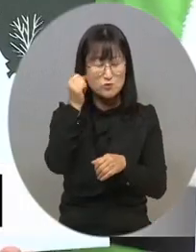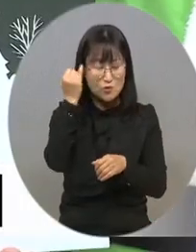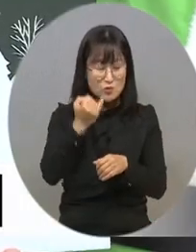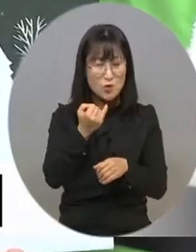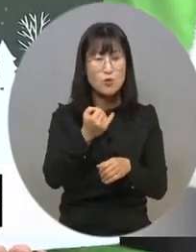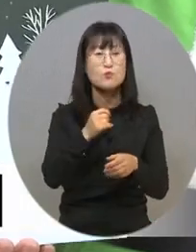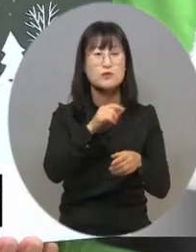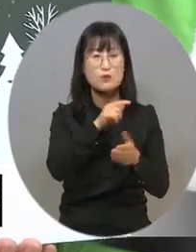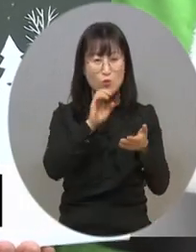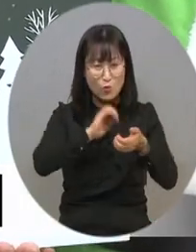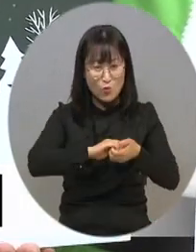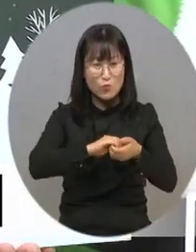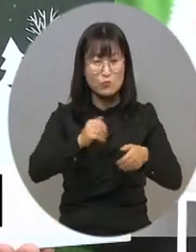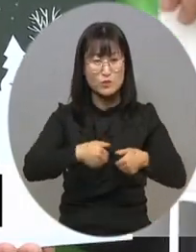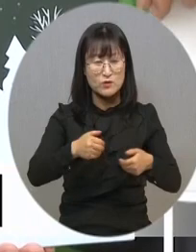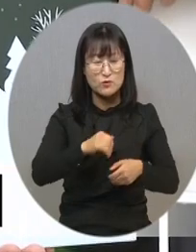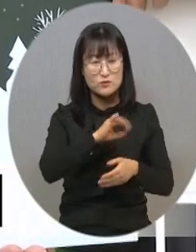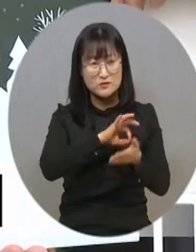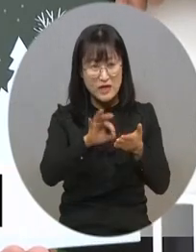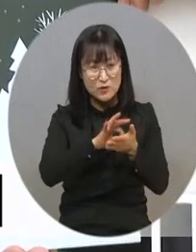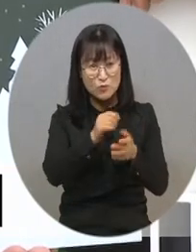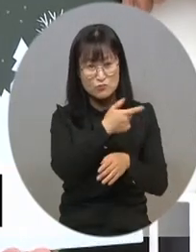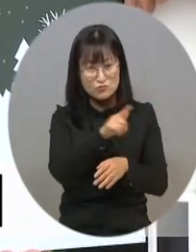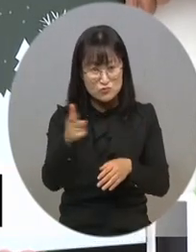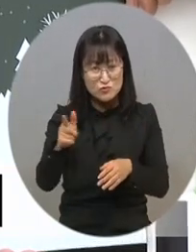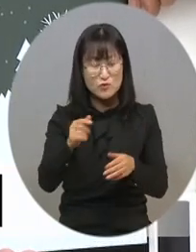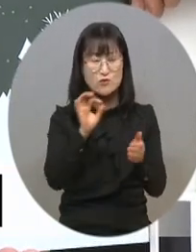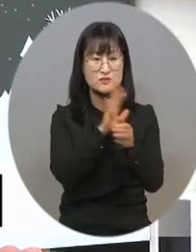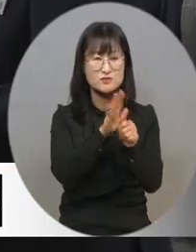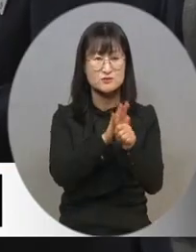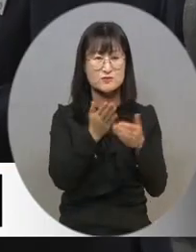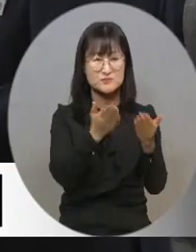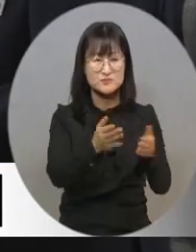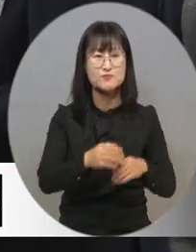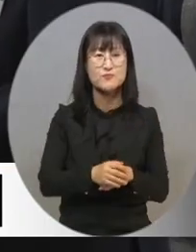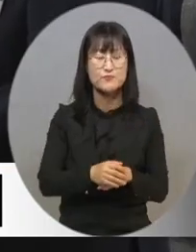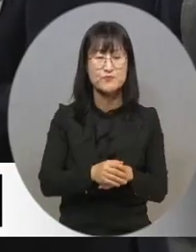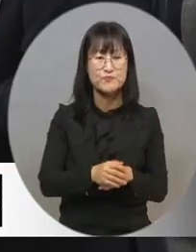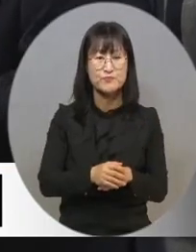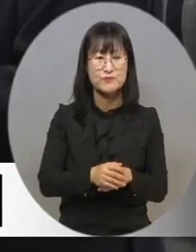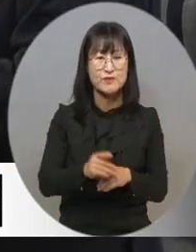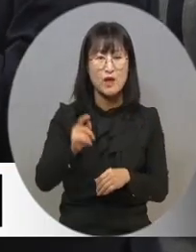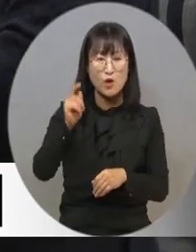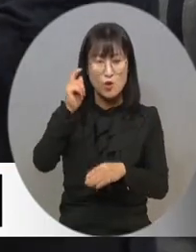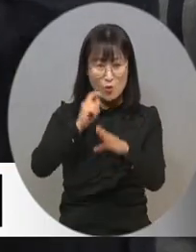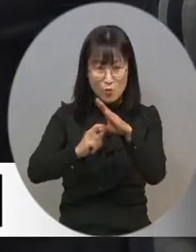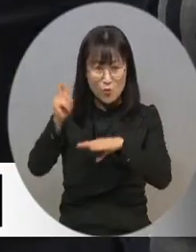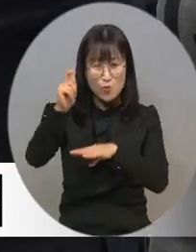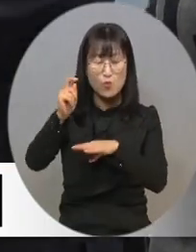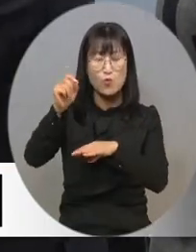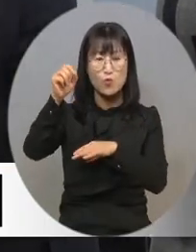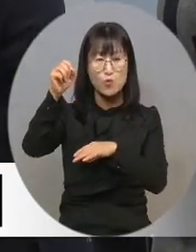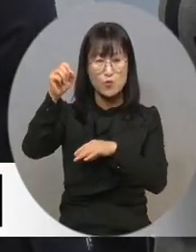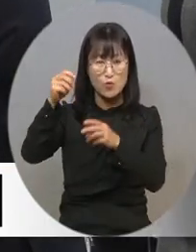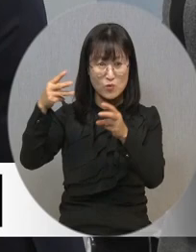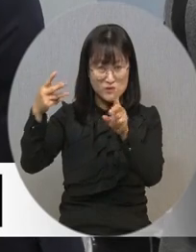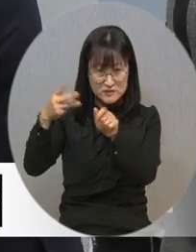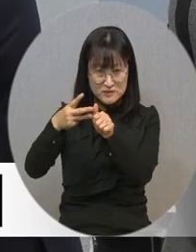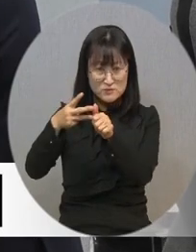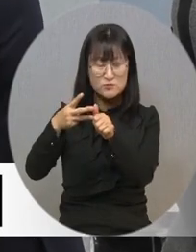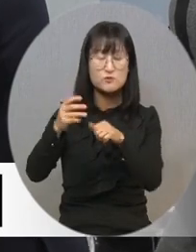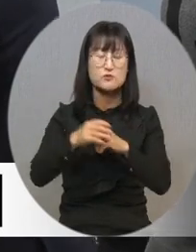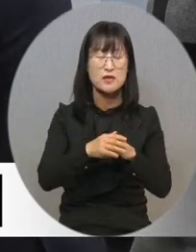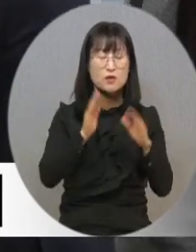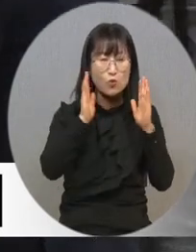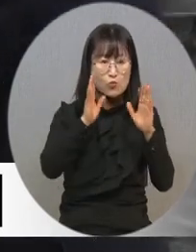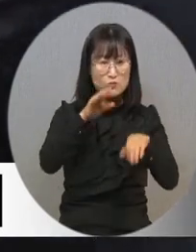선물하며 아이들의 건강한 성장을 응원했습니다 고흥군은 지역 저소득 중고등학생 중 학업